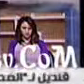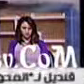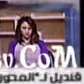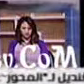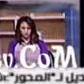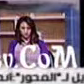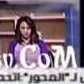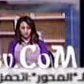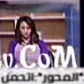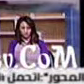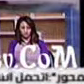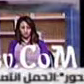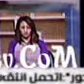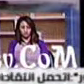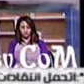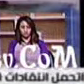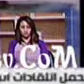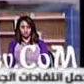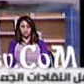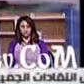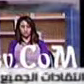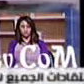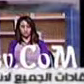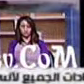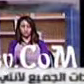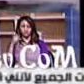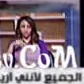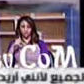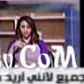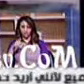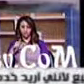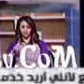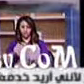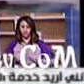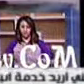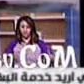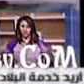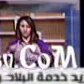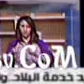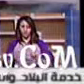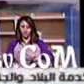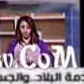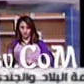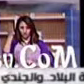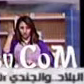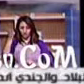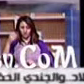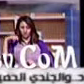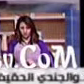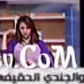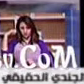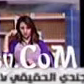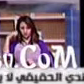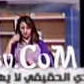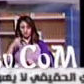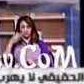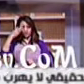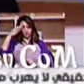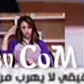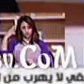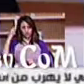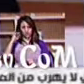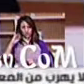الضمير معك خور يلا يلا النهارده حددت اللجنه العليا للانتخابات الرئاسيه برئاسه المستشار